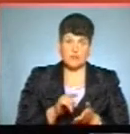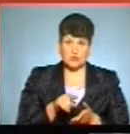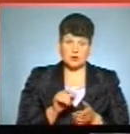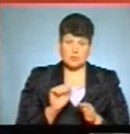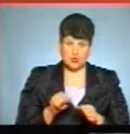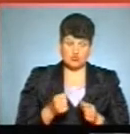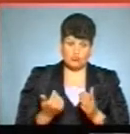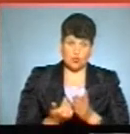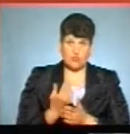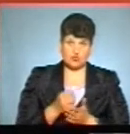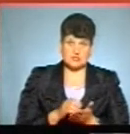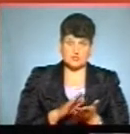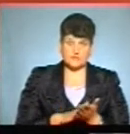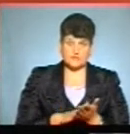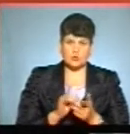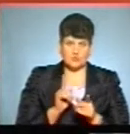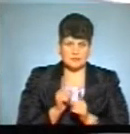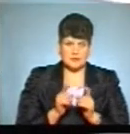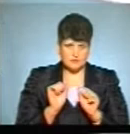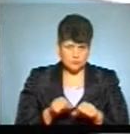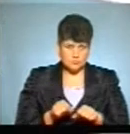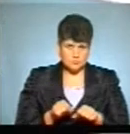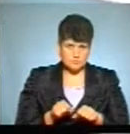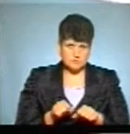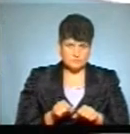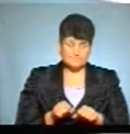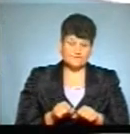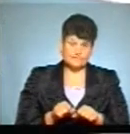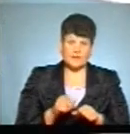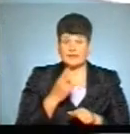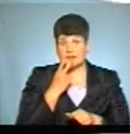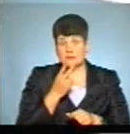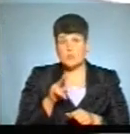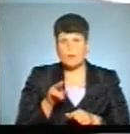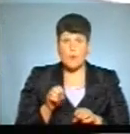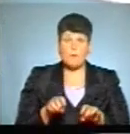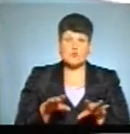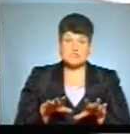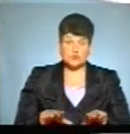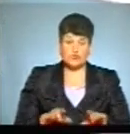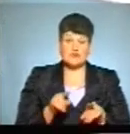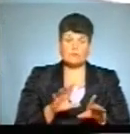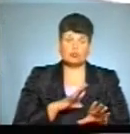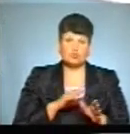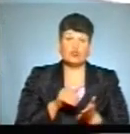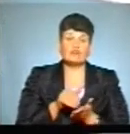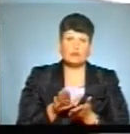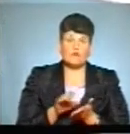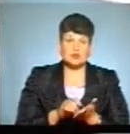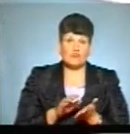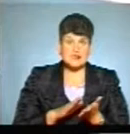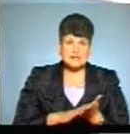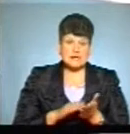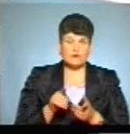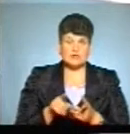наново зареєструватися? Щось змінити можливо? Тобто, дивлячись по постанові, їм було відмовлено в реєстрації, вони